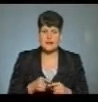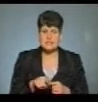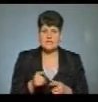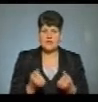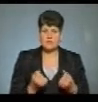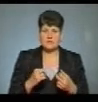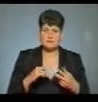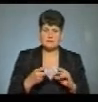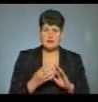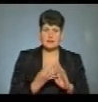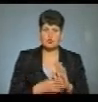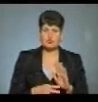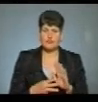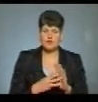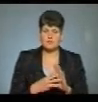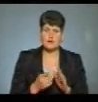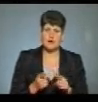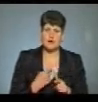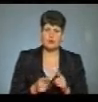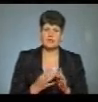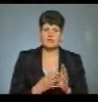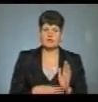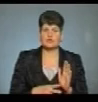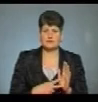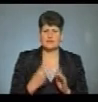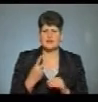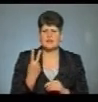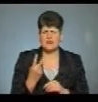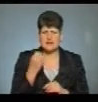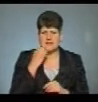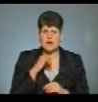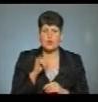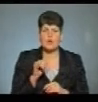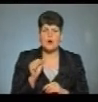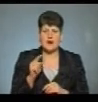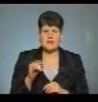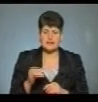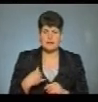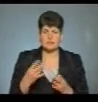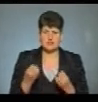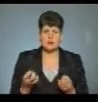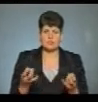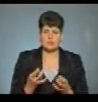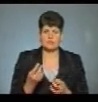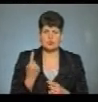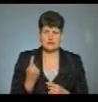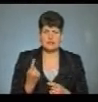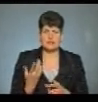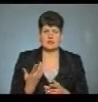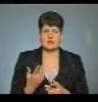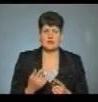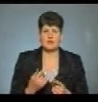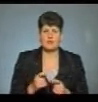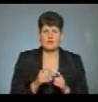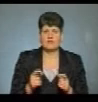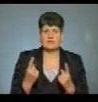заміняємо 98-му бригаду чи 97-му, бо в нас старі, 2 УАЗи старих, але ще нам потрібен один автомобіль на пункт Великі Дедеркали, тому